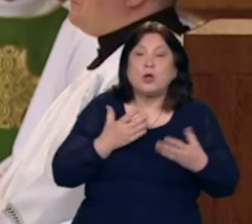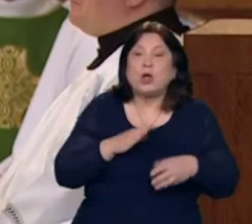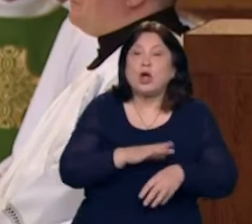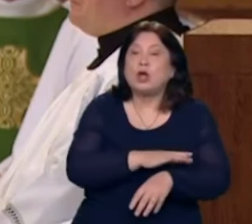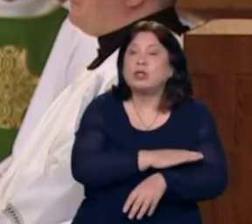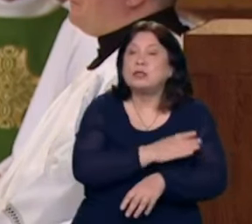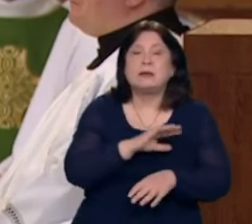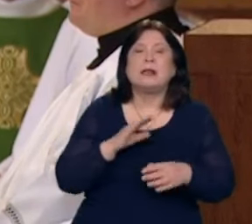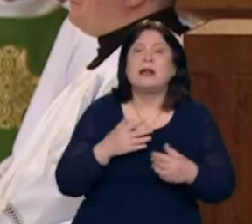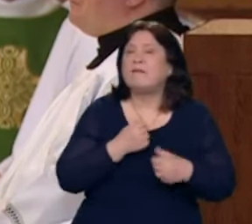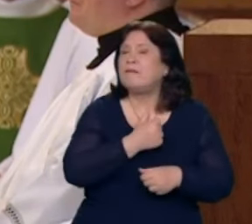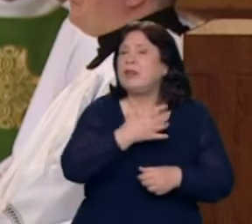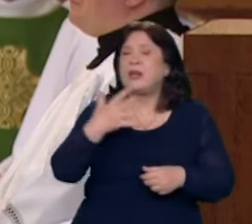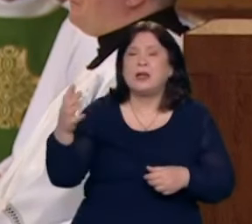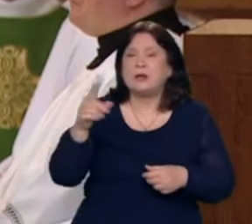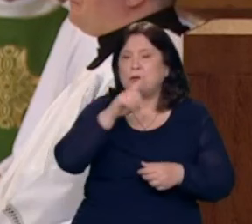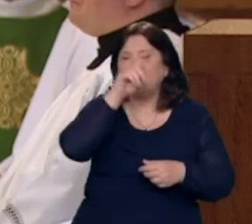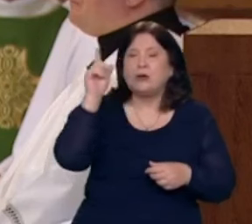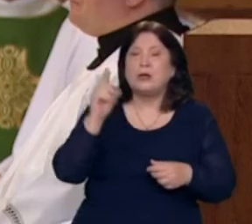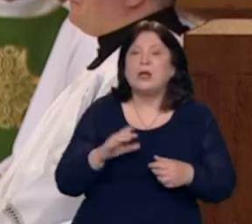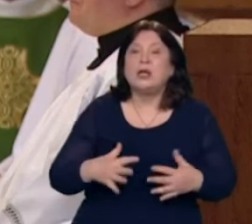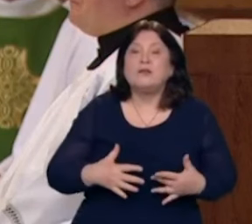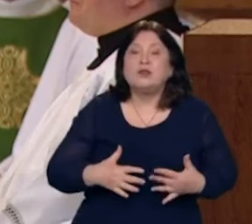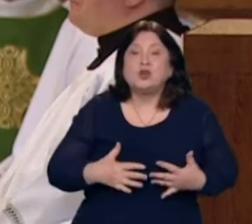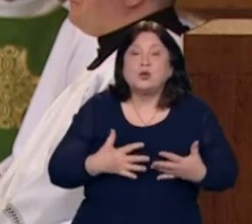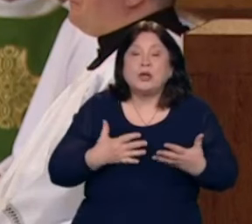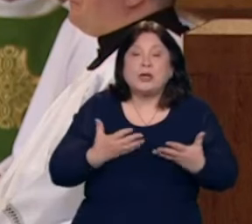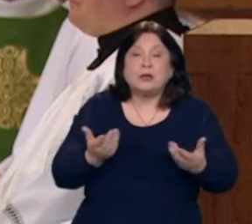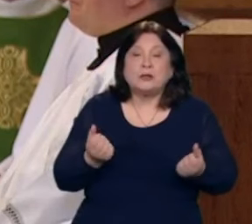d wielu wost wzruszającym